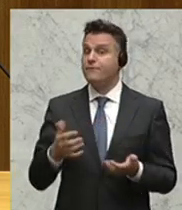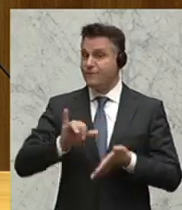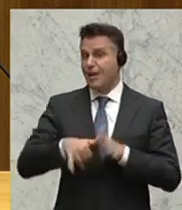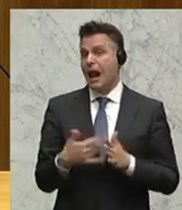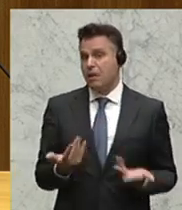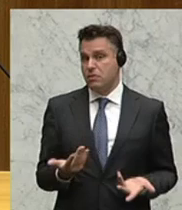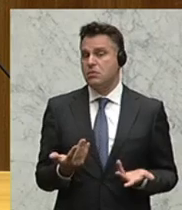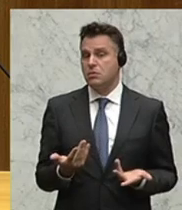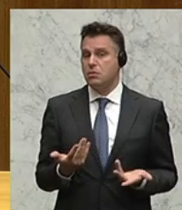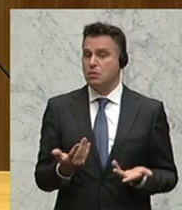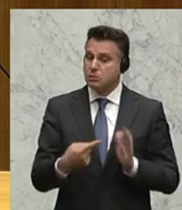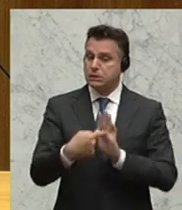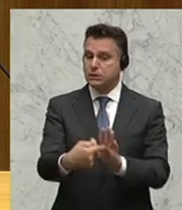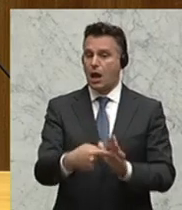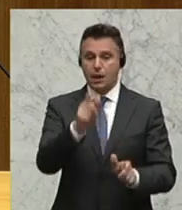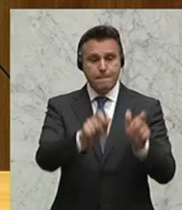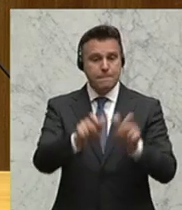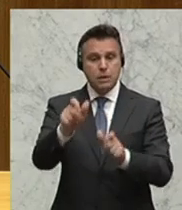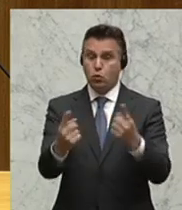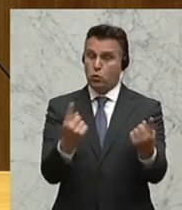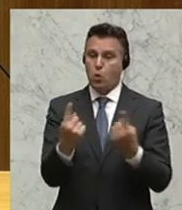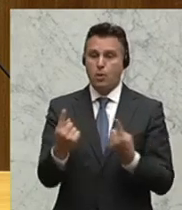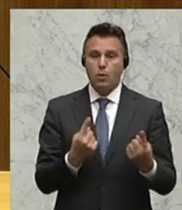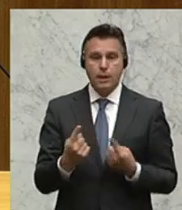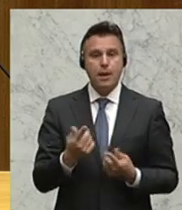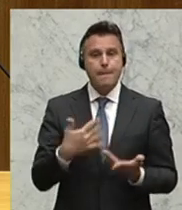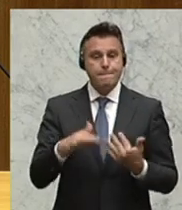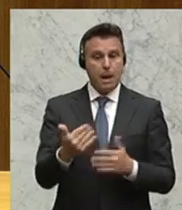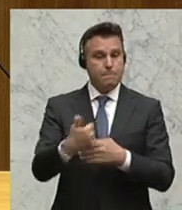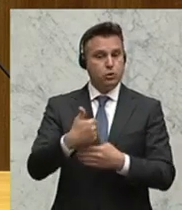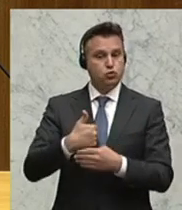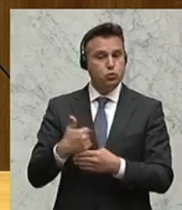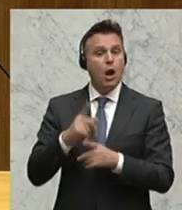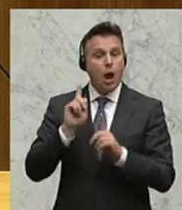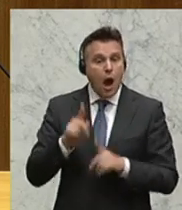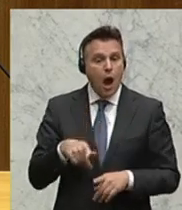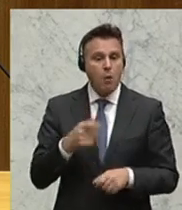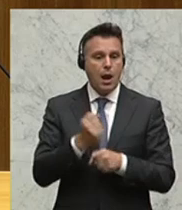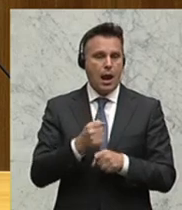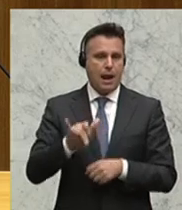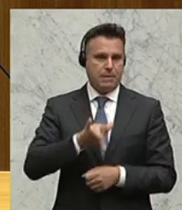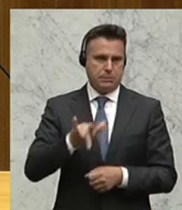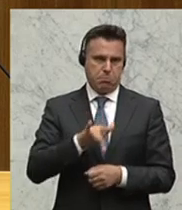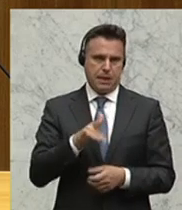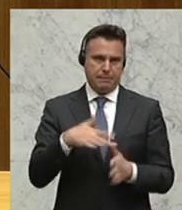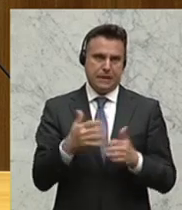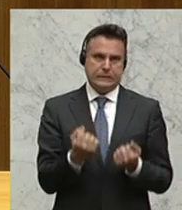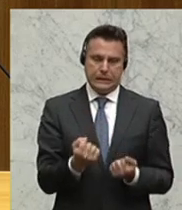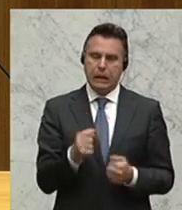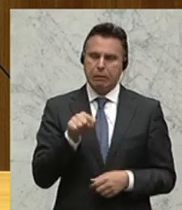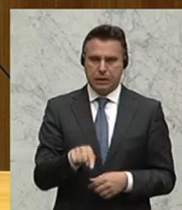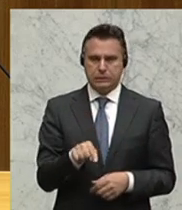der Bevölkerung, den Gästen präsentieren, um eben mehr Wertschöpfung in der Region zu lassen und eben Arbeitsplätze zu sichern. Es geht schlicht